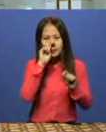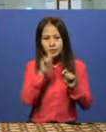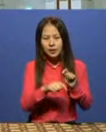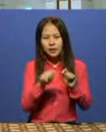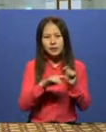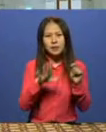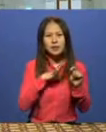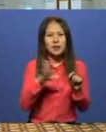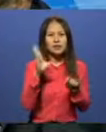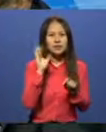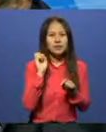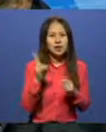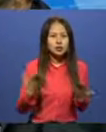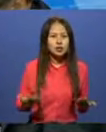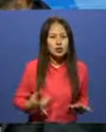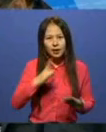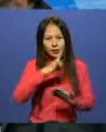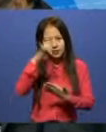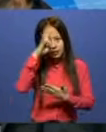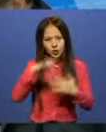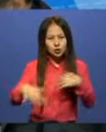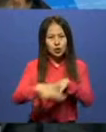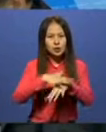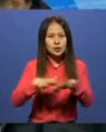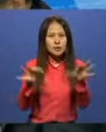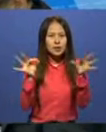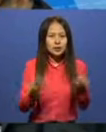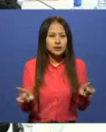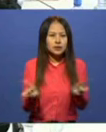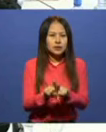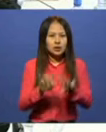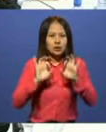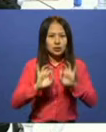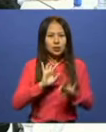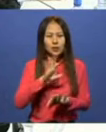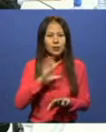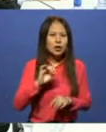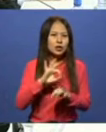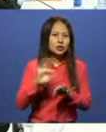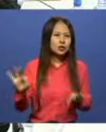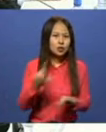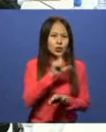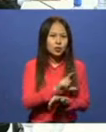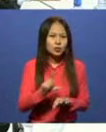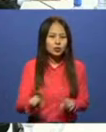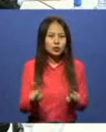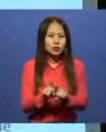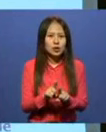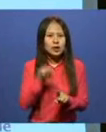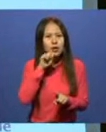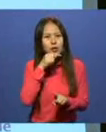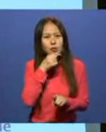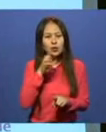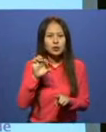болашағы айқындалады. Мәңгілік ел Қазақстандық құндылықтар жүйесі форумында мамандар осылай деді. Өз саласының үздіктері бас қосып, жалпыұлттық құндылықтар